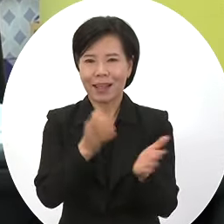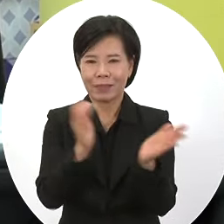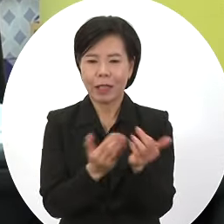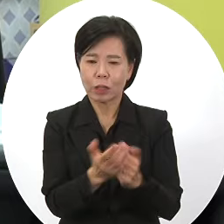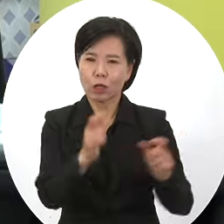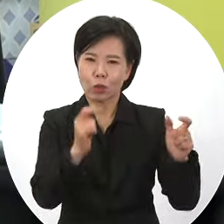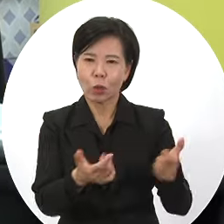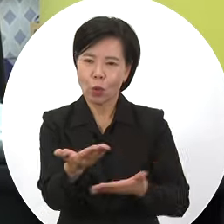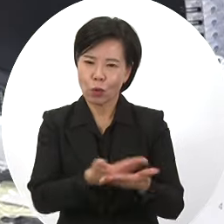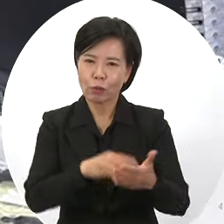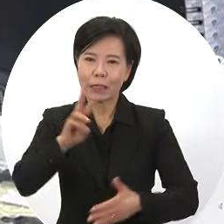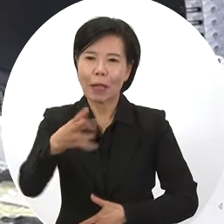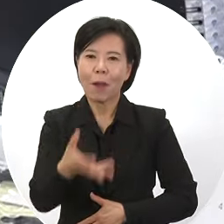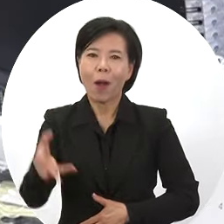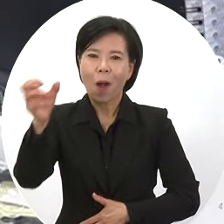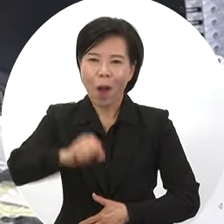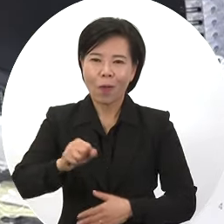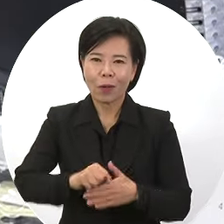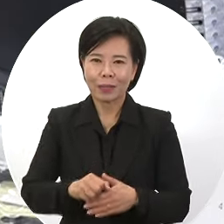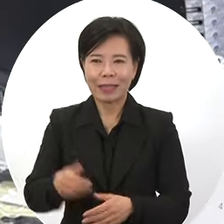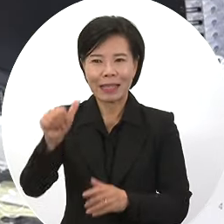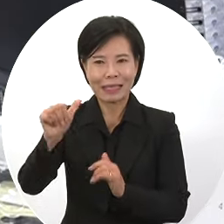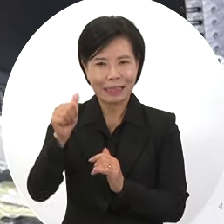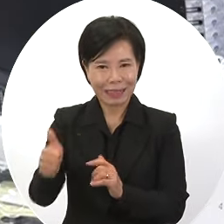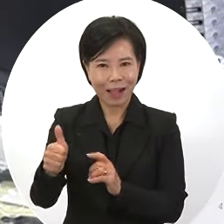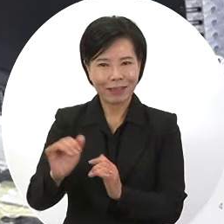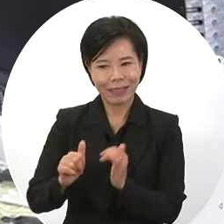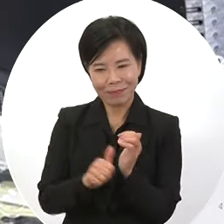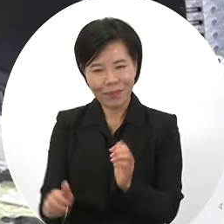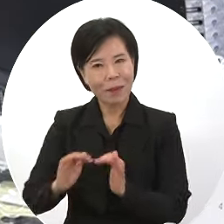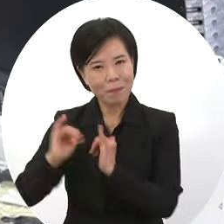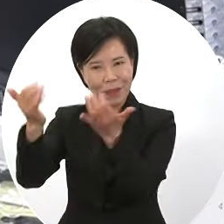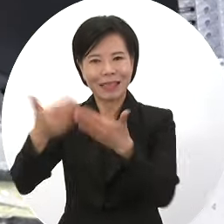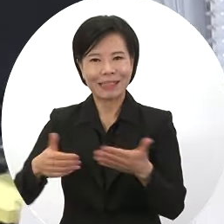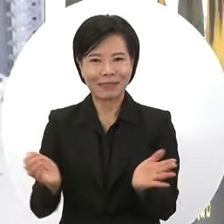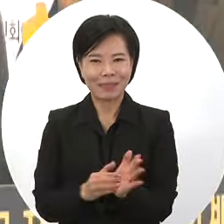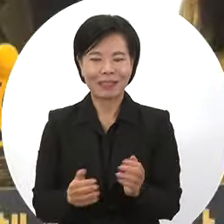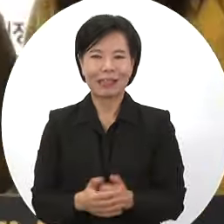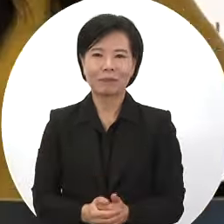제주도는 특별교부세 3억 원과 장관 표창을 받게 됐습니다.